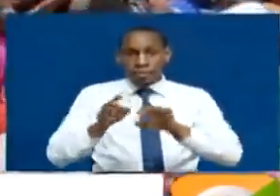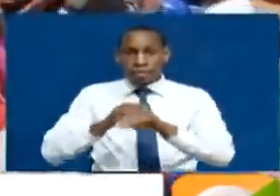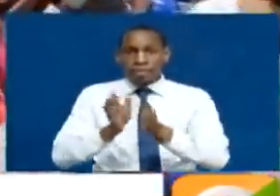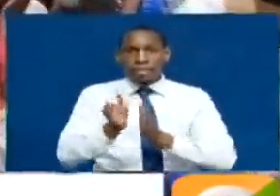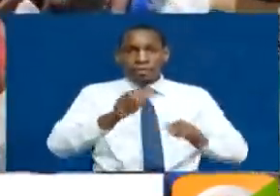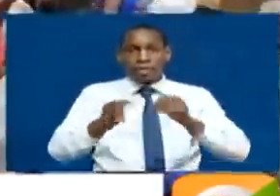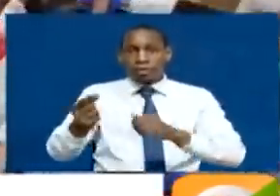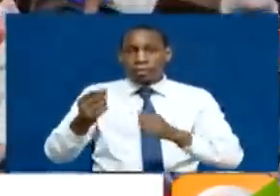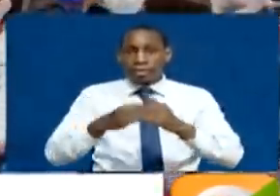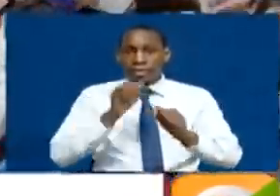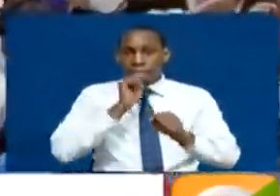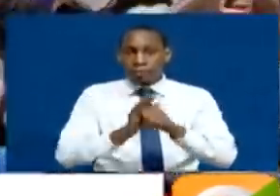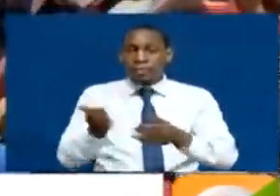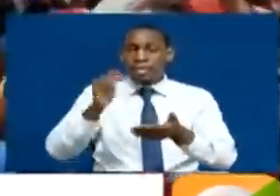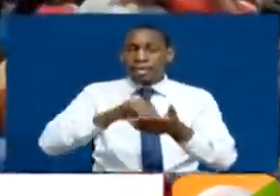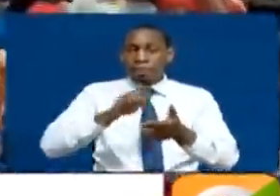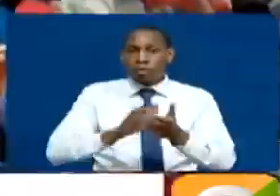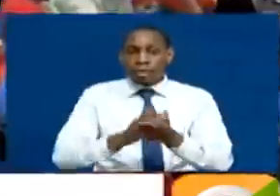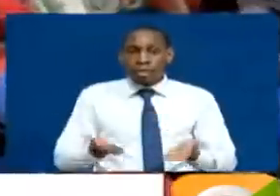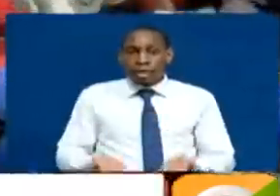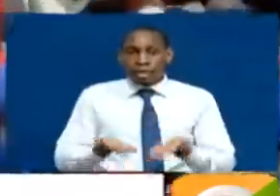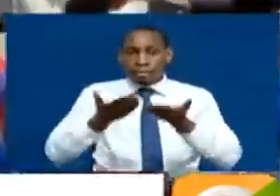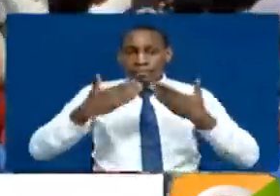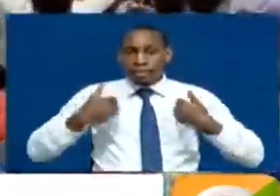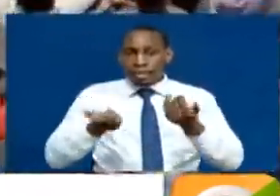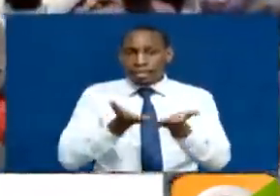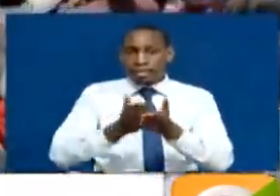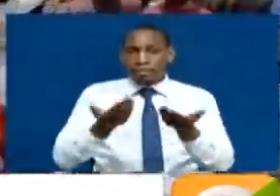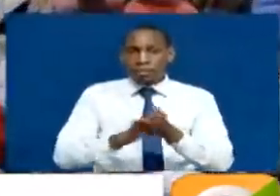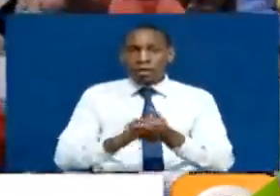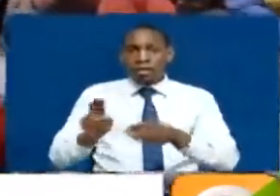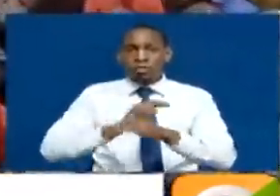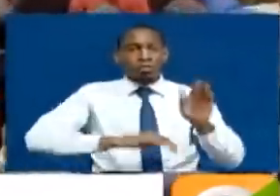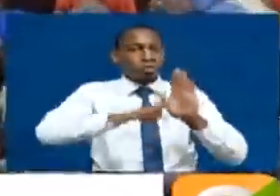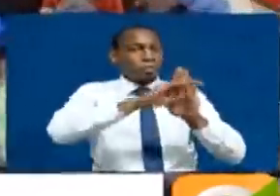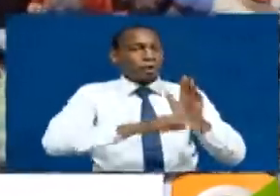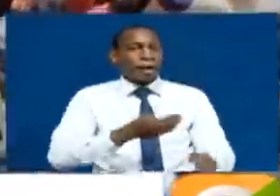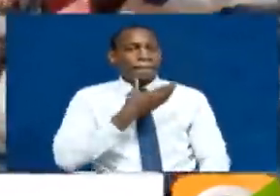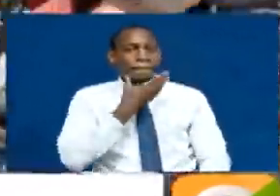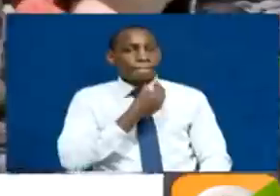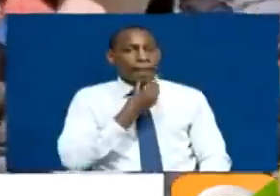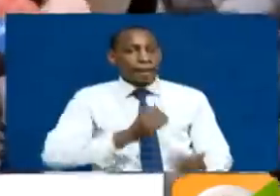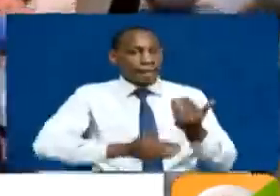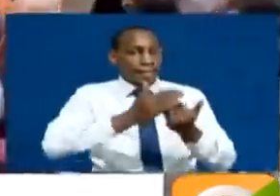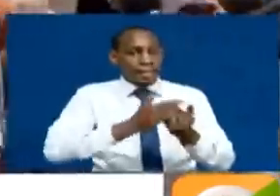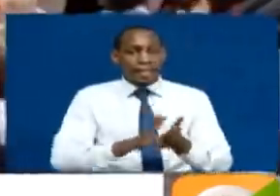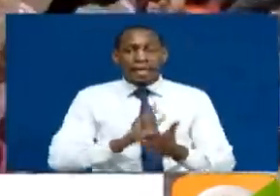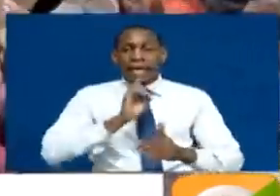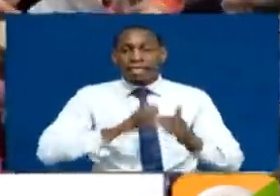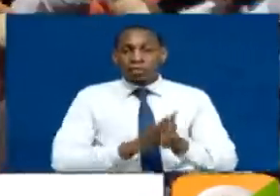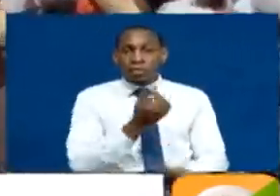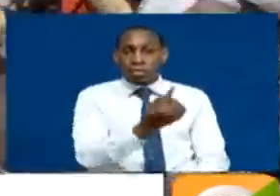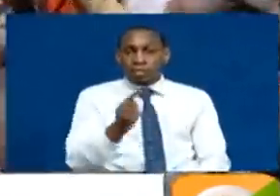wa Agosti ameahidi tena kuboresha huduma za afya kupitia mpango wake wa Baba Care ambao anasema kila